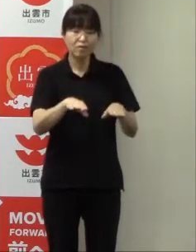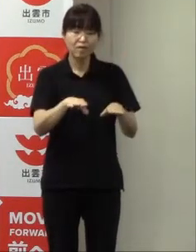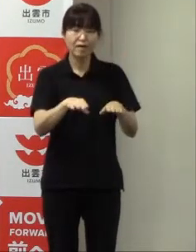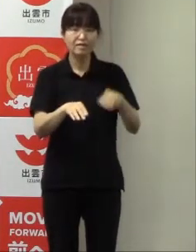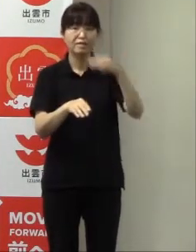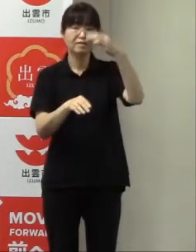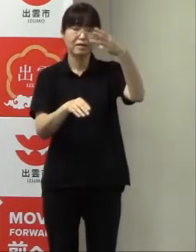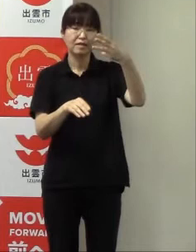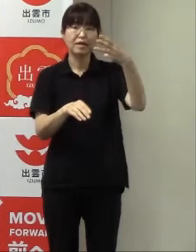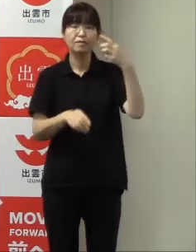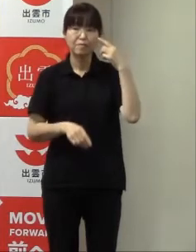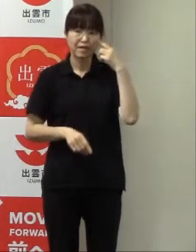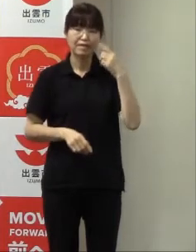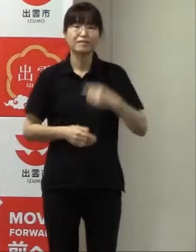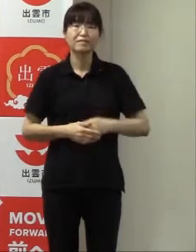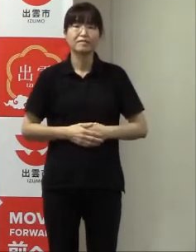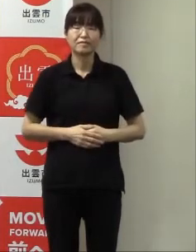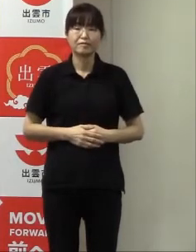という事業であります。